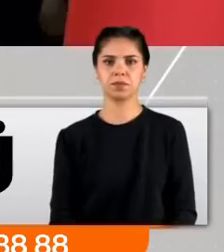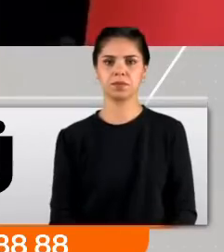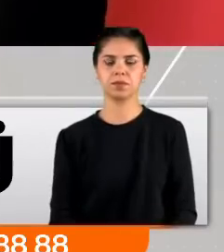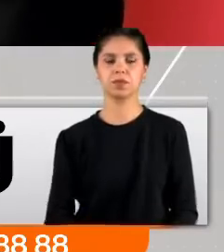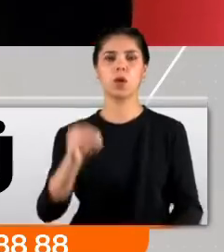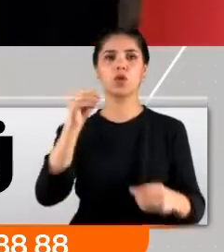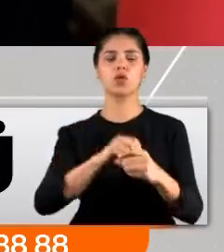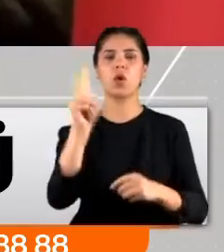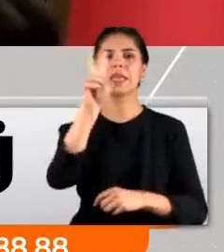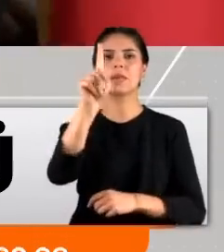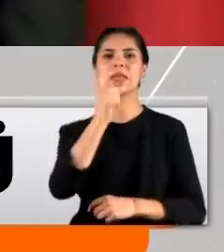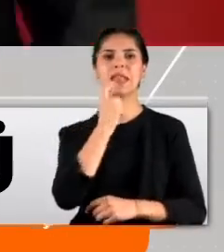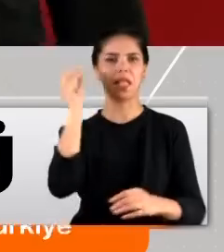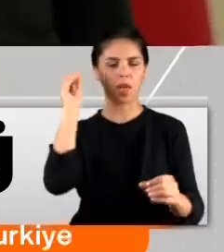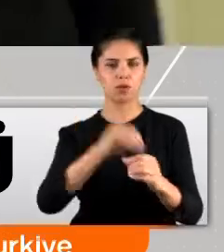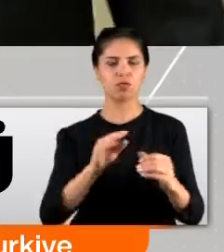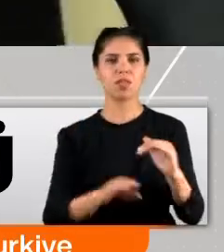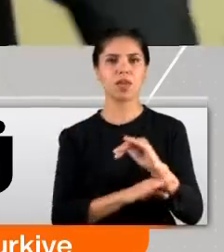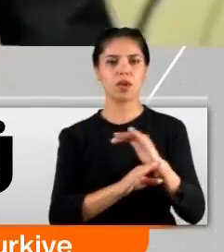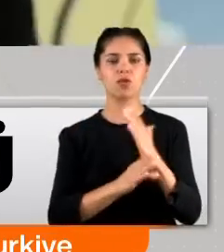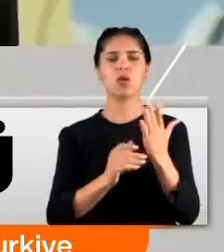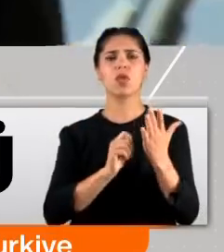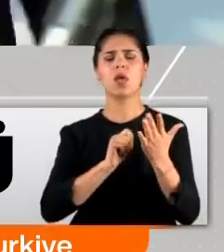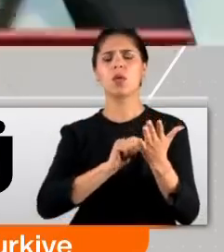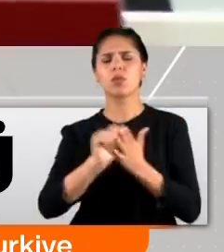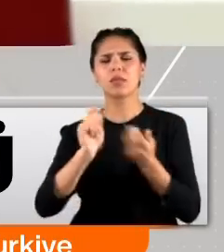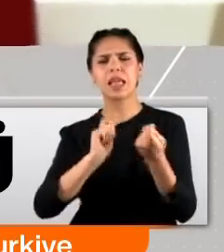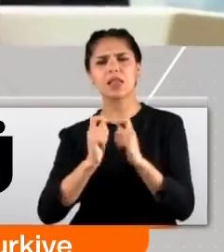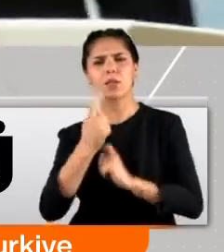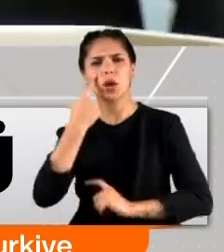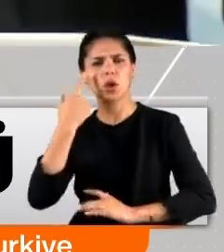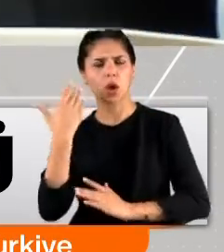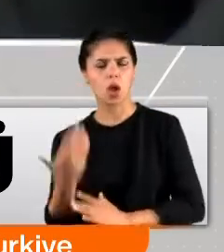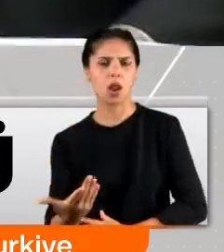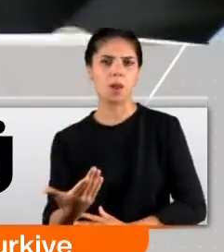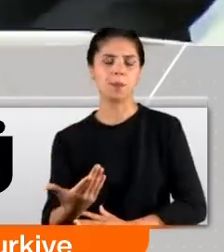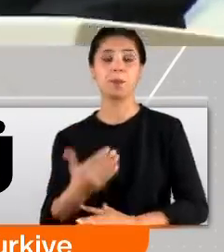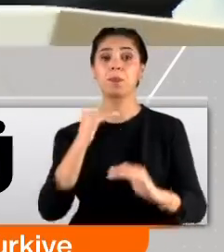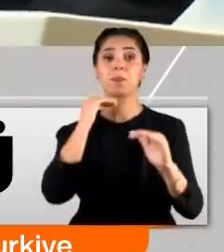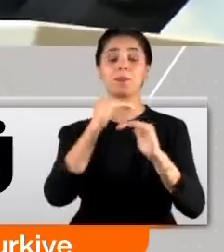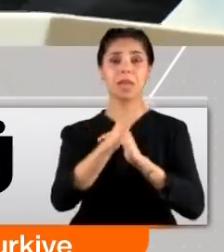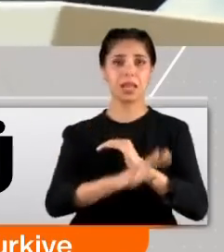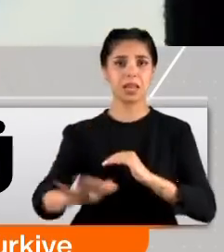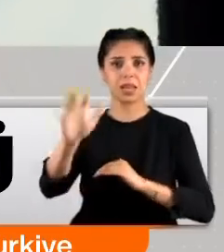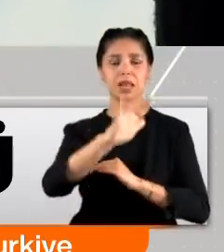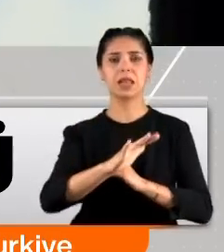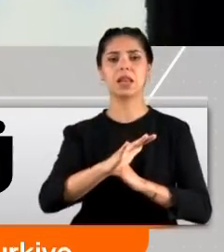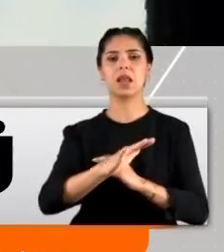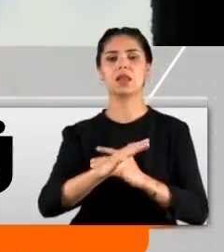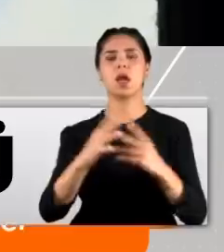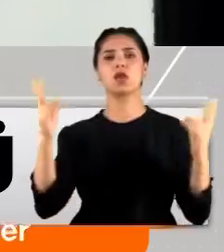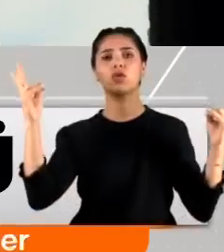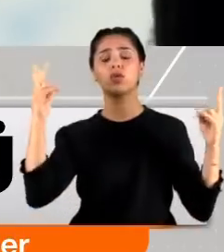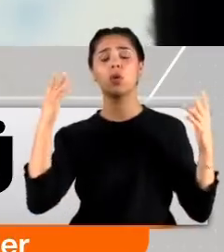Son 21 yılda yaşanan onca değişime rağmen millete tepeden bakan